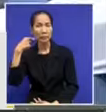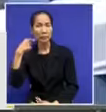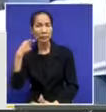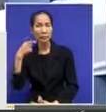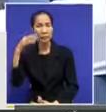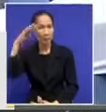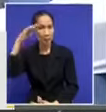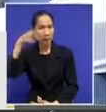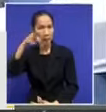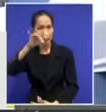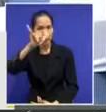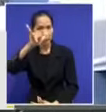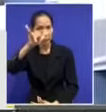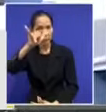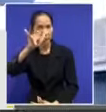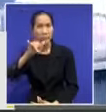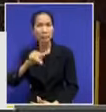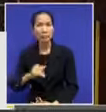์พลเอกประยุทธ์จันทร์โอชาค่ะ